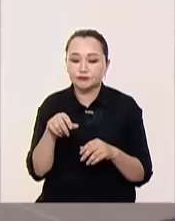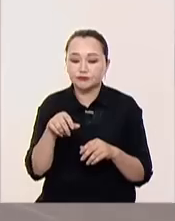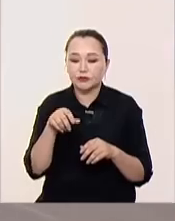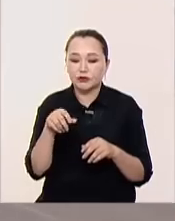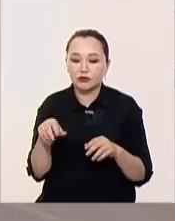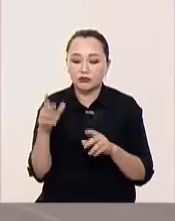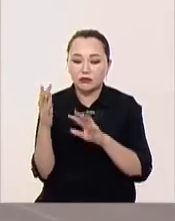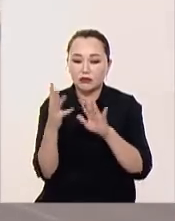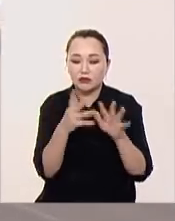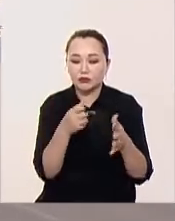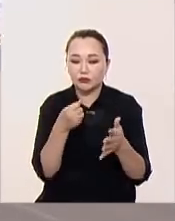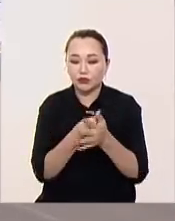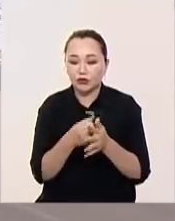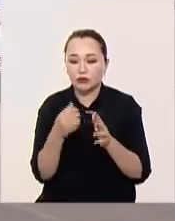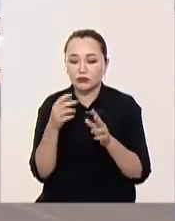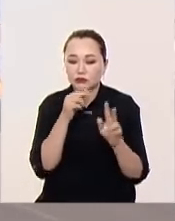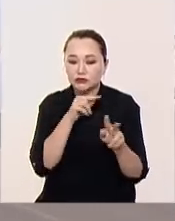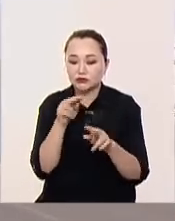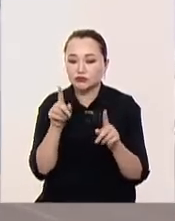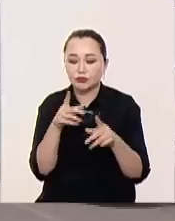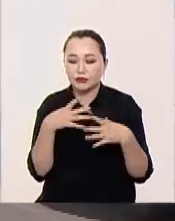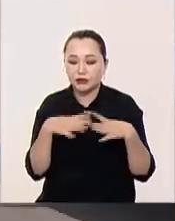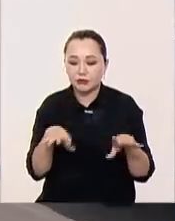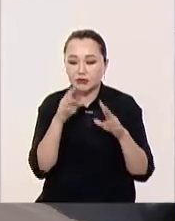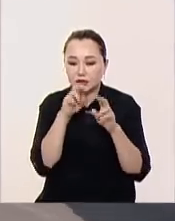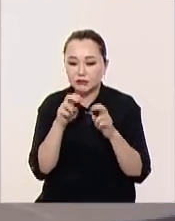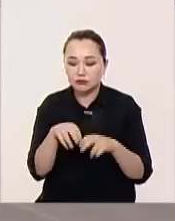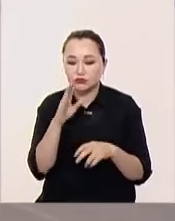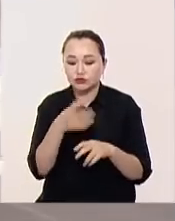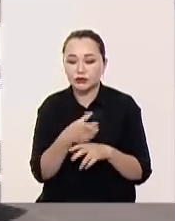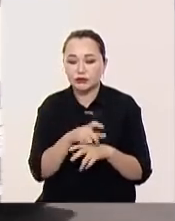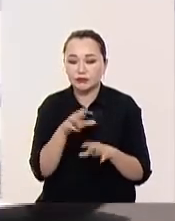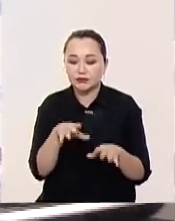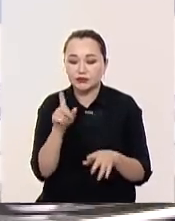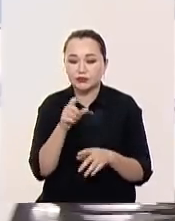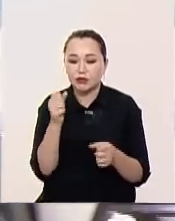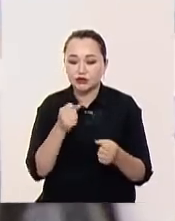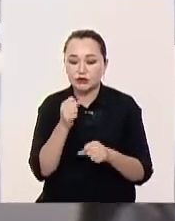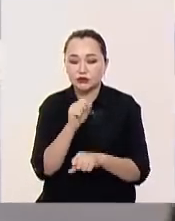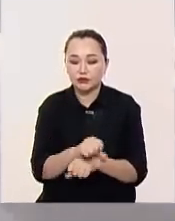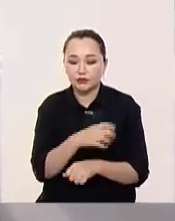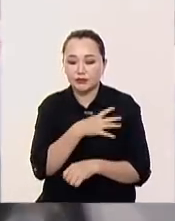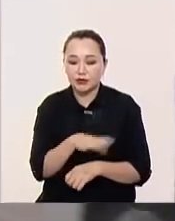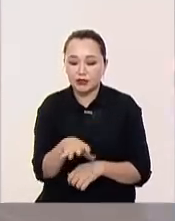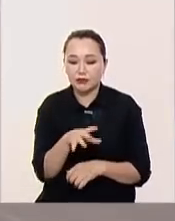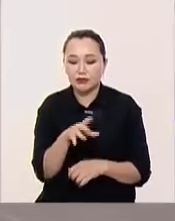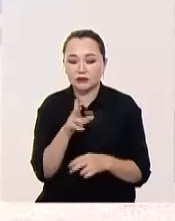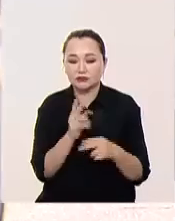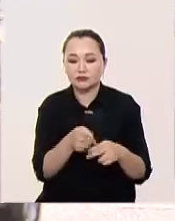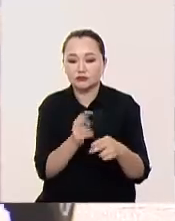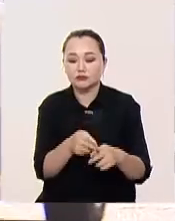жолдың иегіне, жолдың ортасына шықпауын қадағалайды. Және де осы жерде көліктер тоқтамаудың жолын